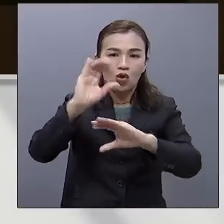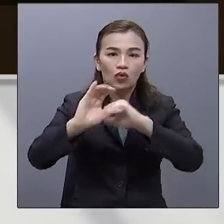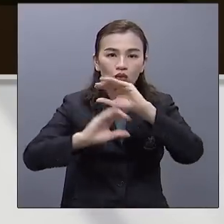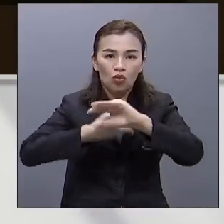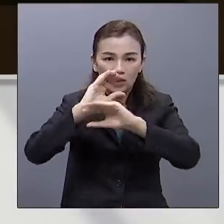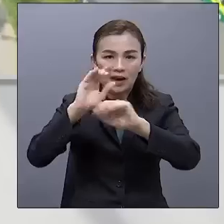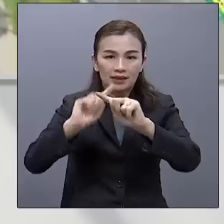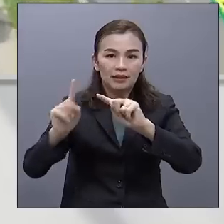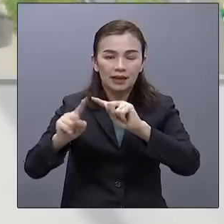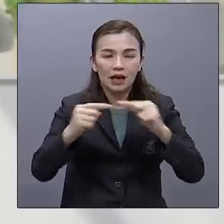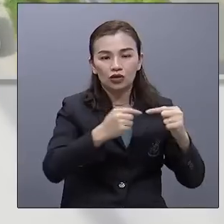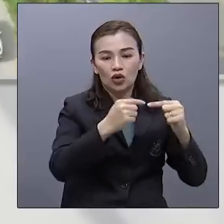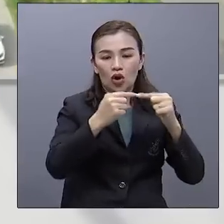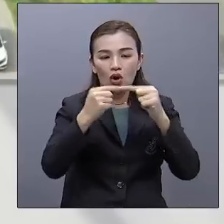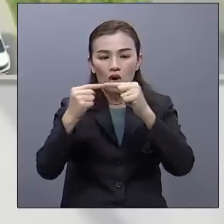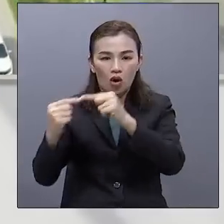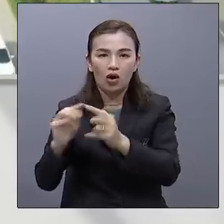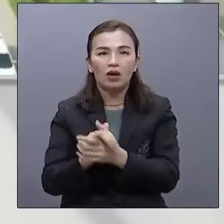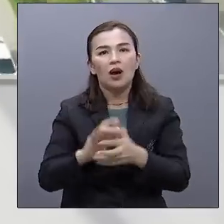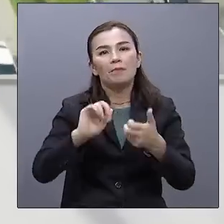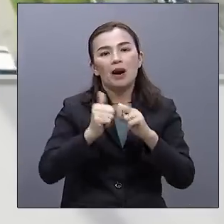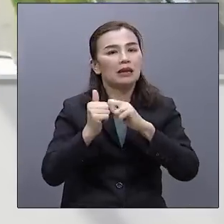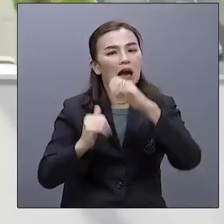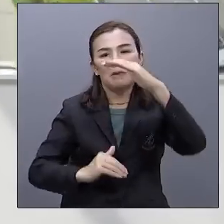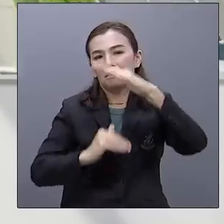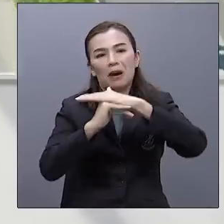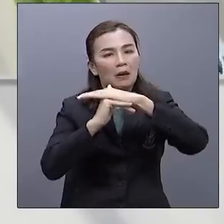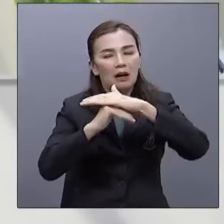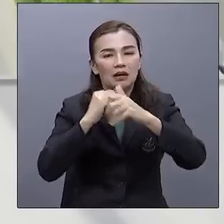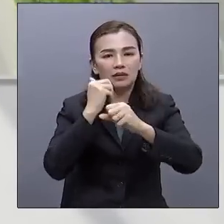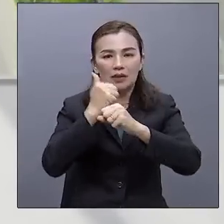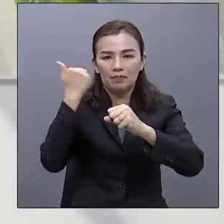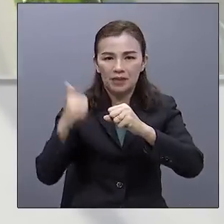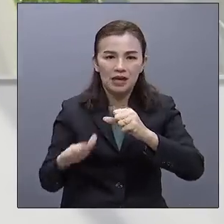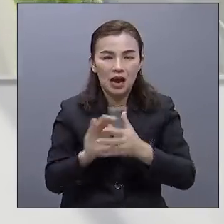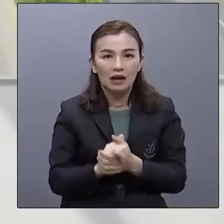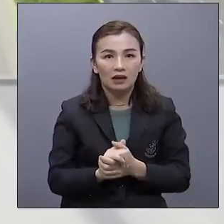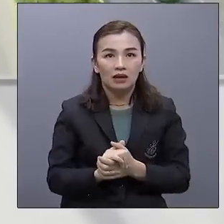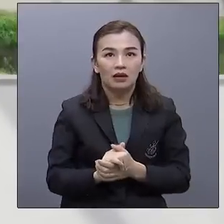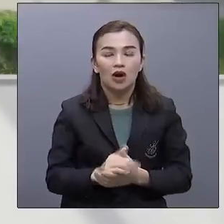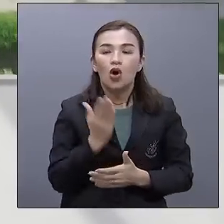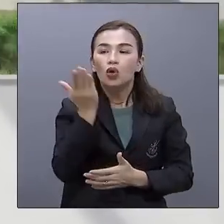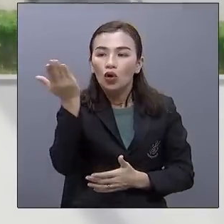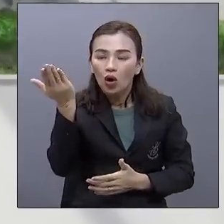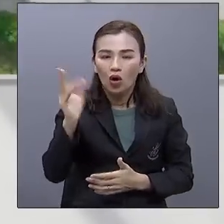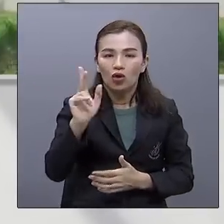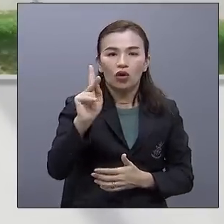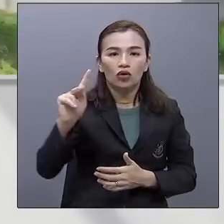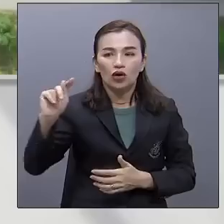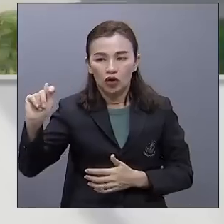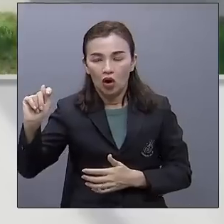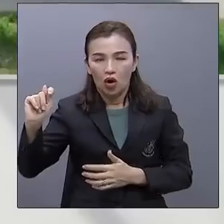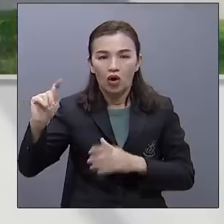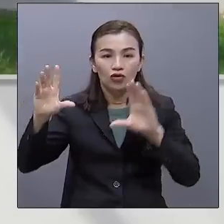ระผูกพันล้วนมีข้อจำกัดที่ไม่อาจจะทำได้ค่ะถึงแม้จะสามารถไปขอให้กกต.เห็นชอบตาม